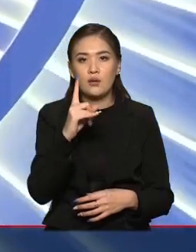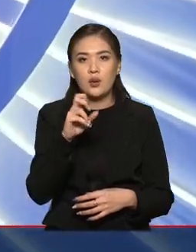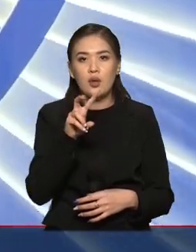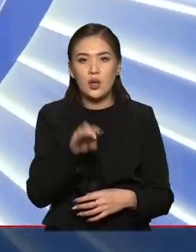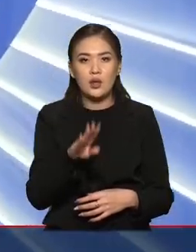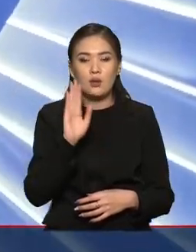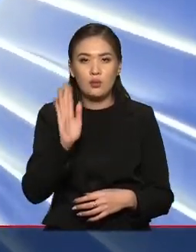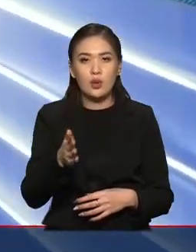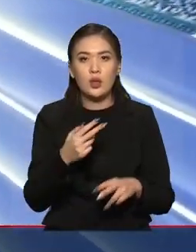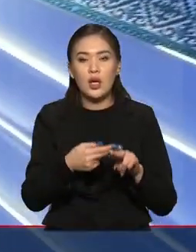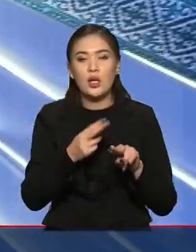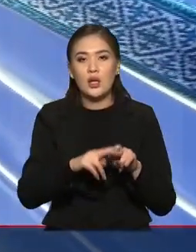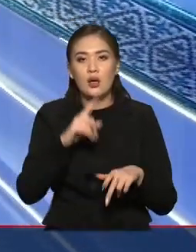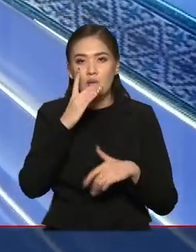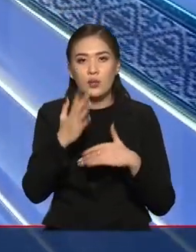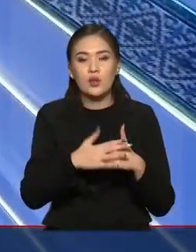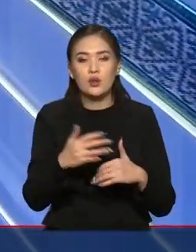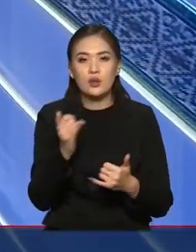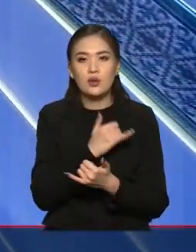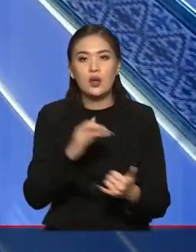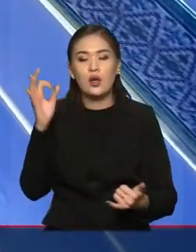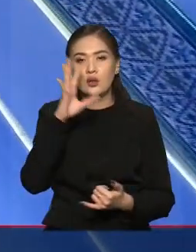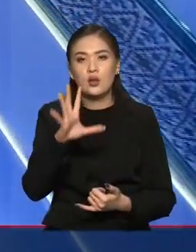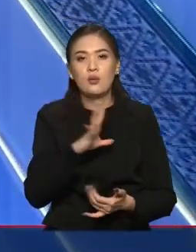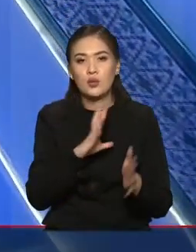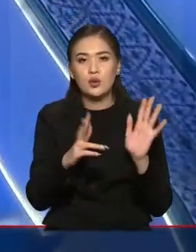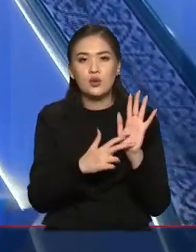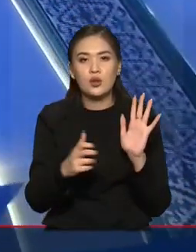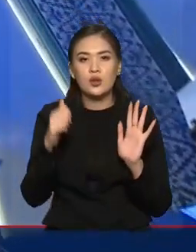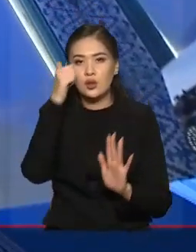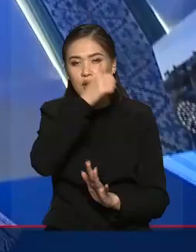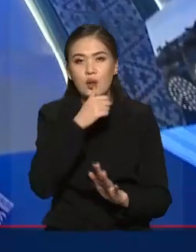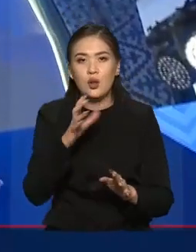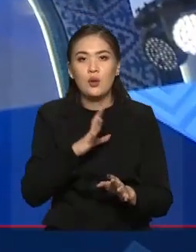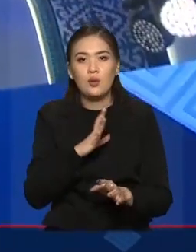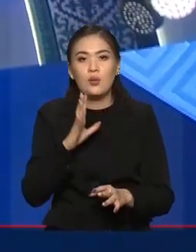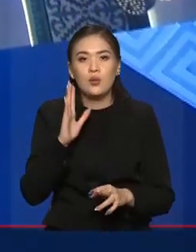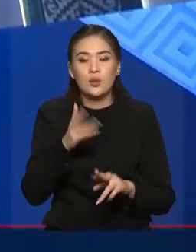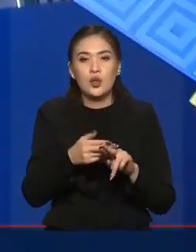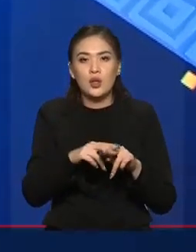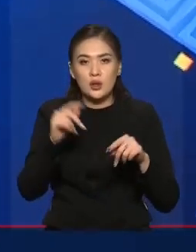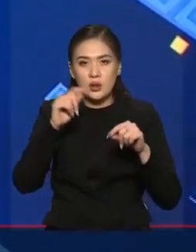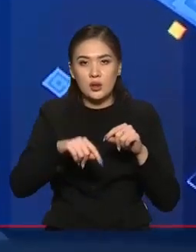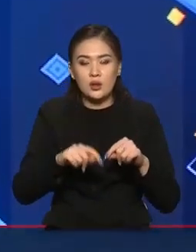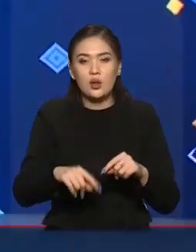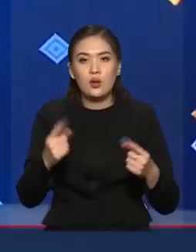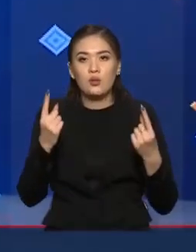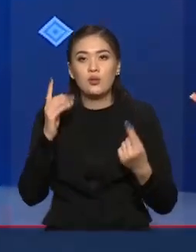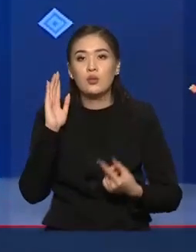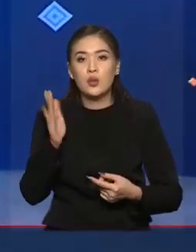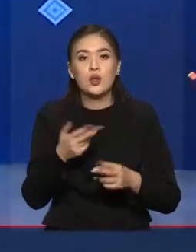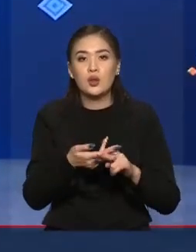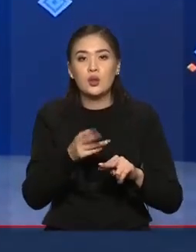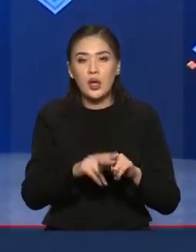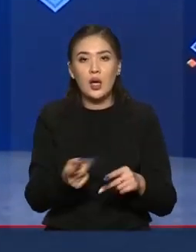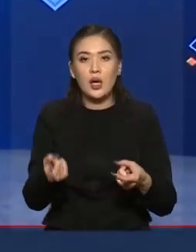мерейтойы болады. Биыл жошылысының іргетасының қаланғанына 800 жыл толуына орай ауқымды зерттеу жұмыстары да жүргізіледі.